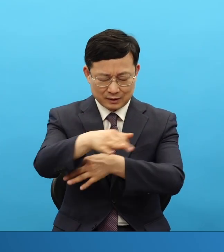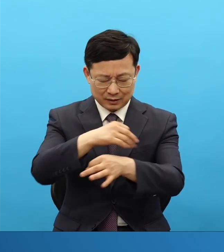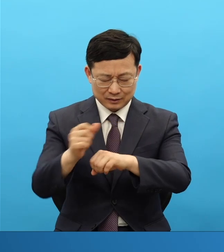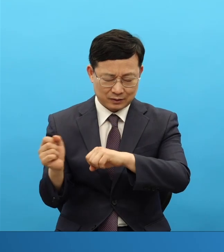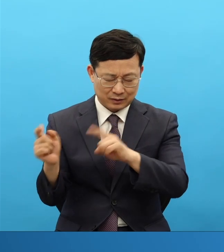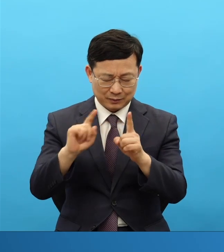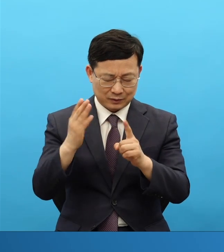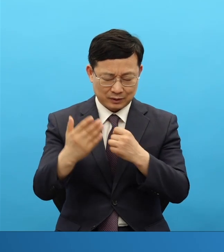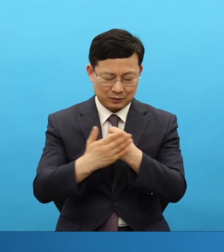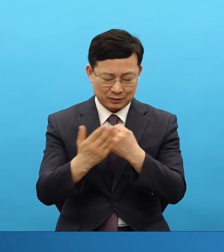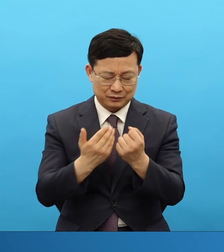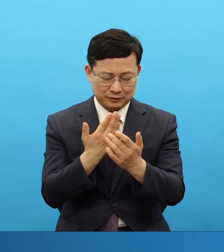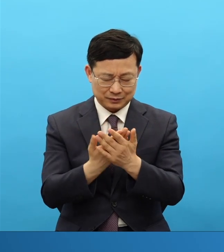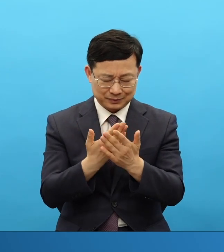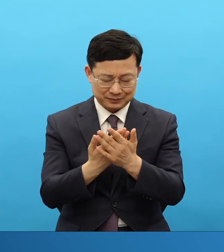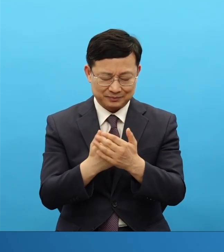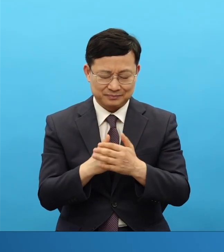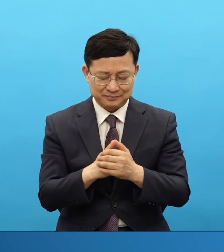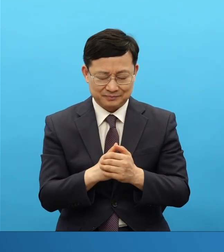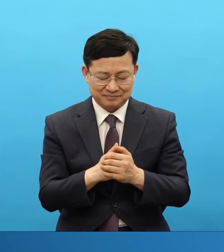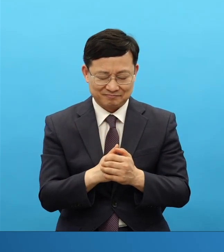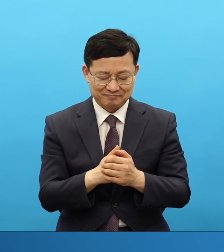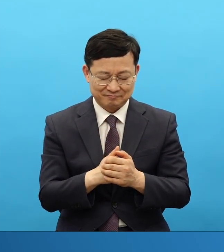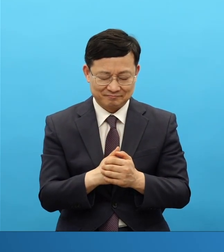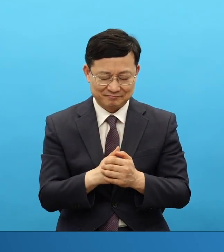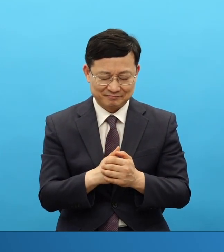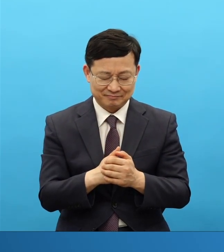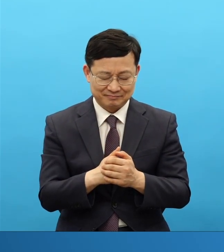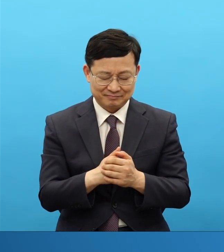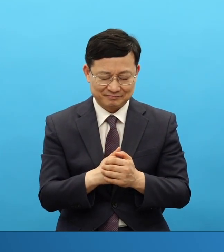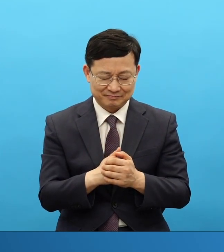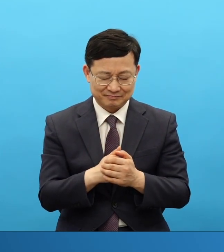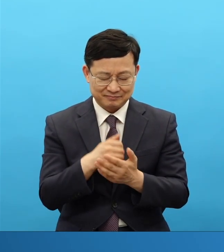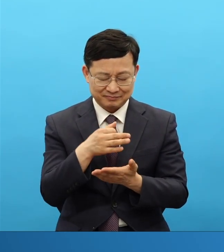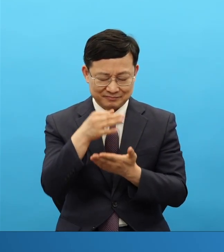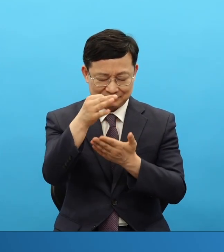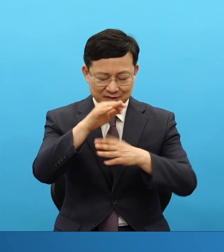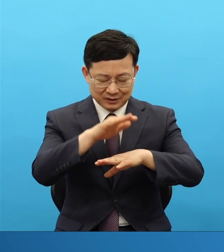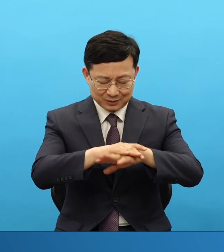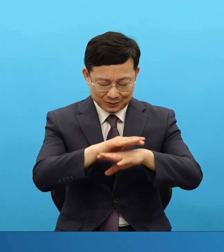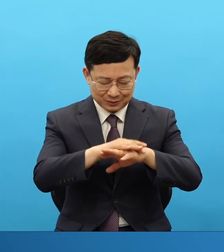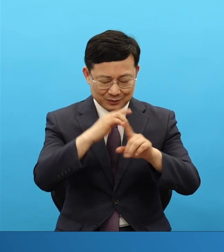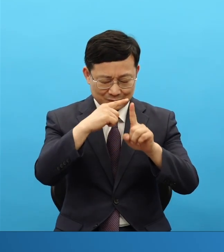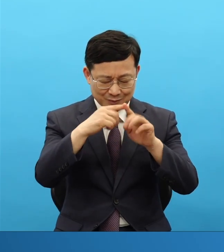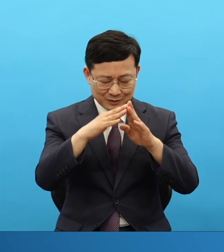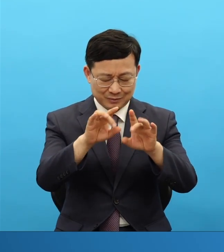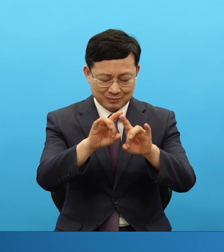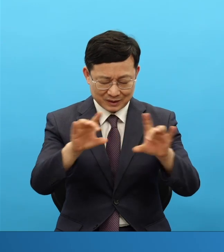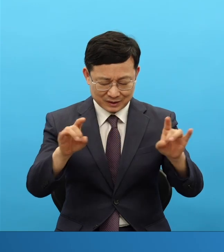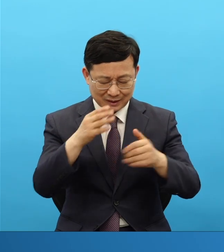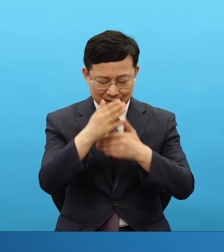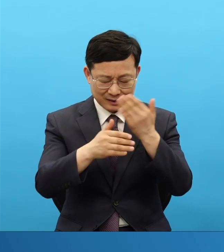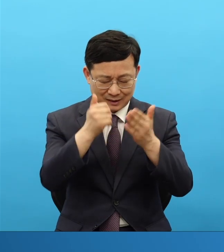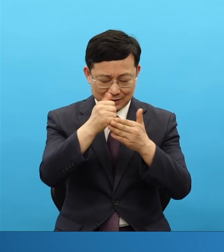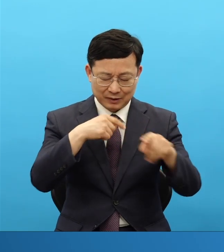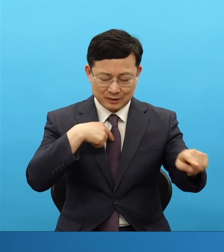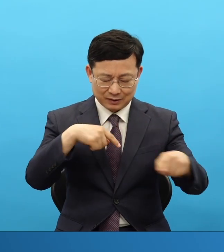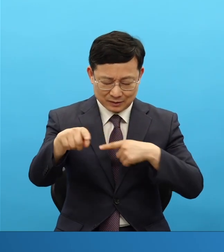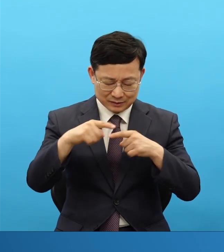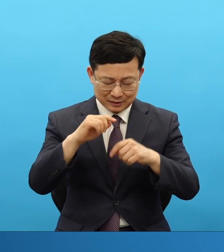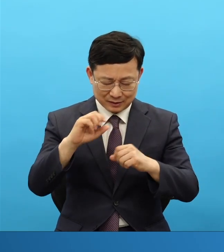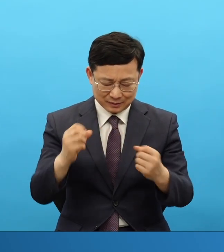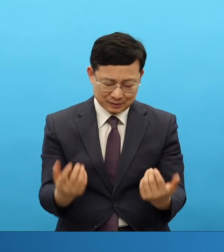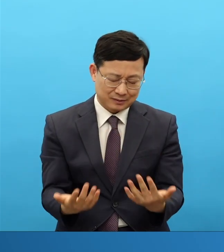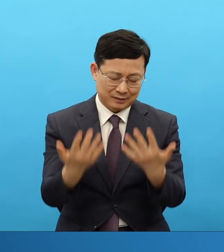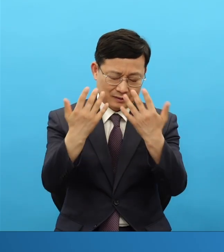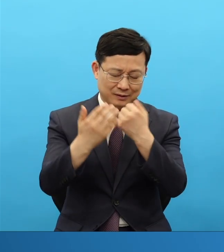회복되게 하옵소서. And may we have the restoration of our future economy for the 예물 remnants. 드린 손과 교회마다 하나님의 역사 일어나게